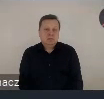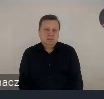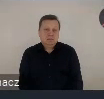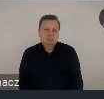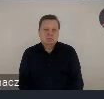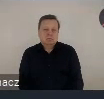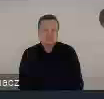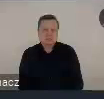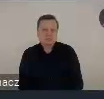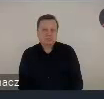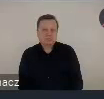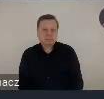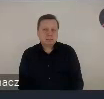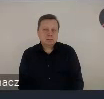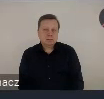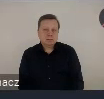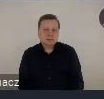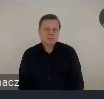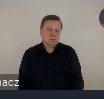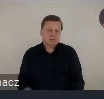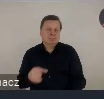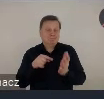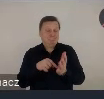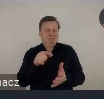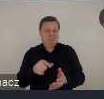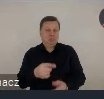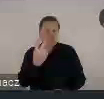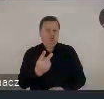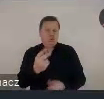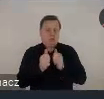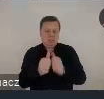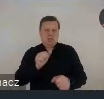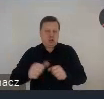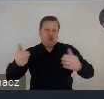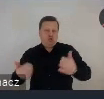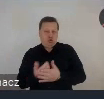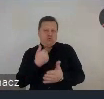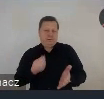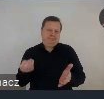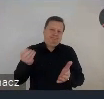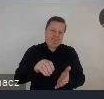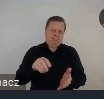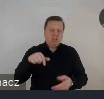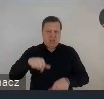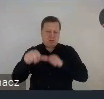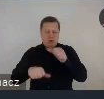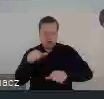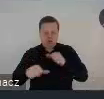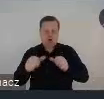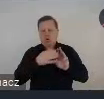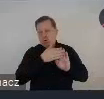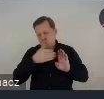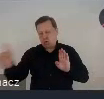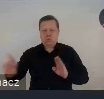Czyli jakby to zadanie drugie to jest nowy element, który w tym roku będzie